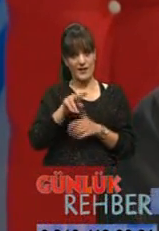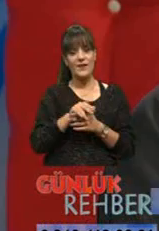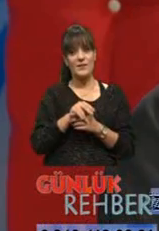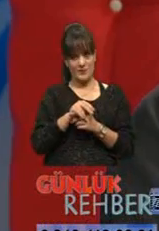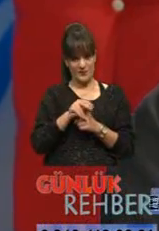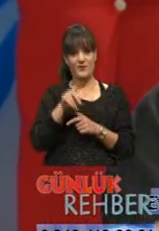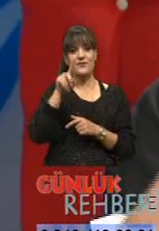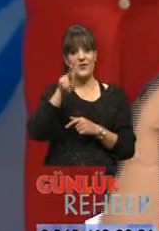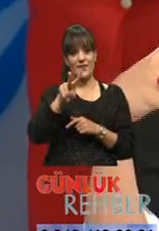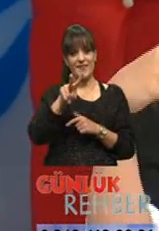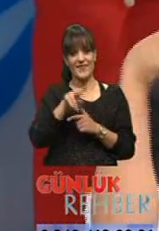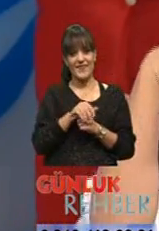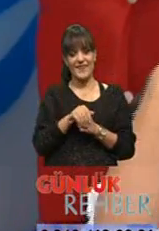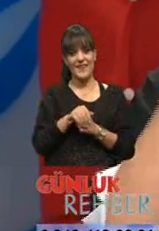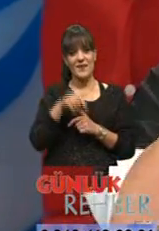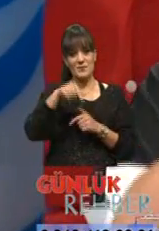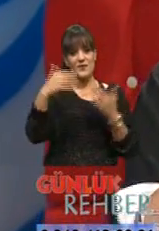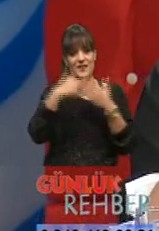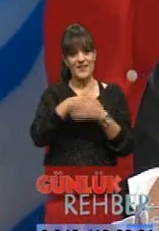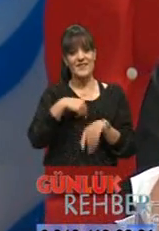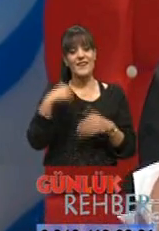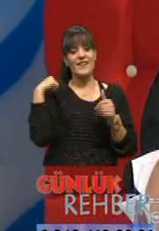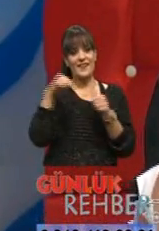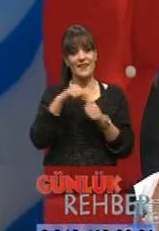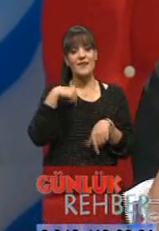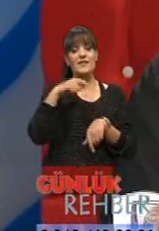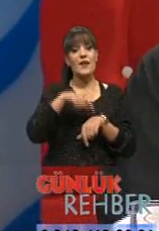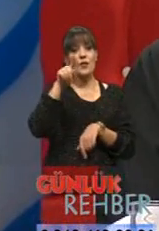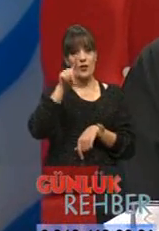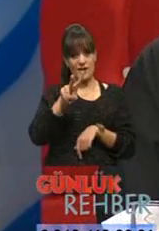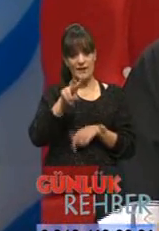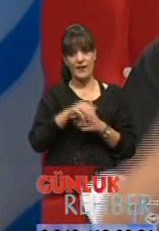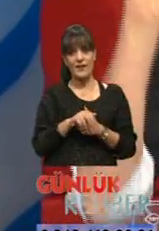Evet, doğru değil mi Başakcığım? Bu gece tekrarımız saat 12'de.